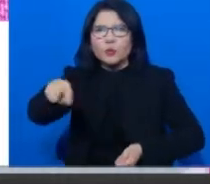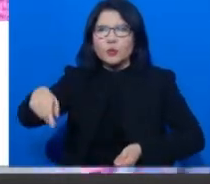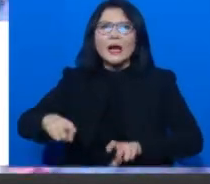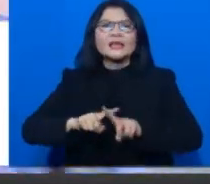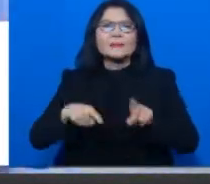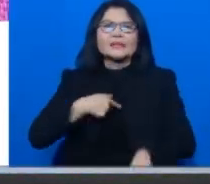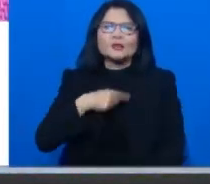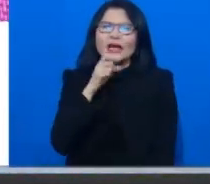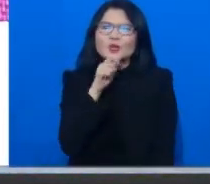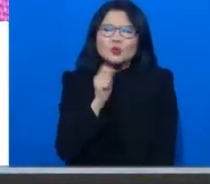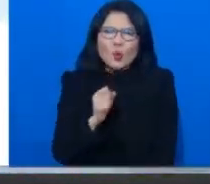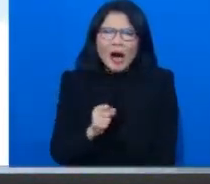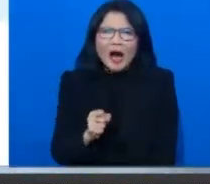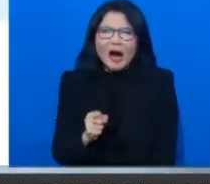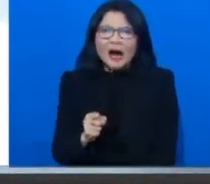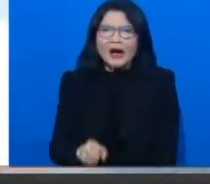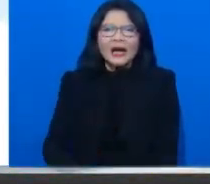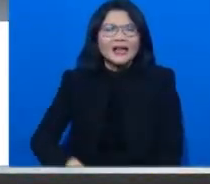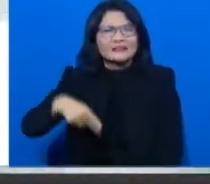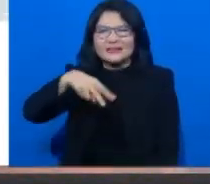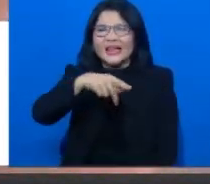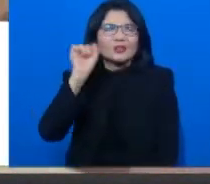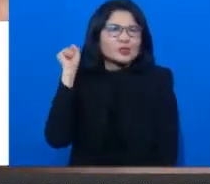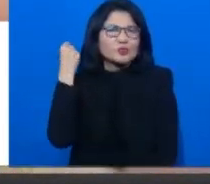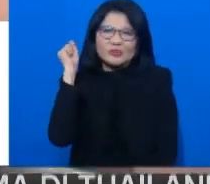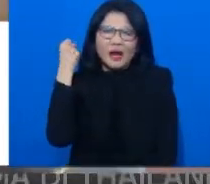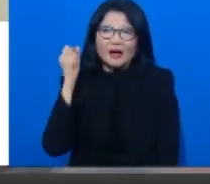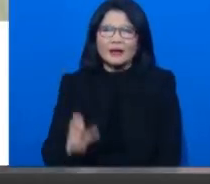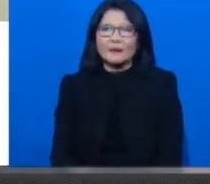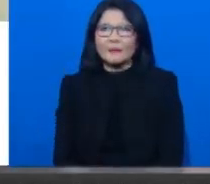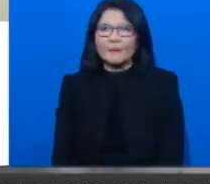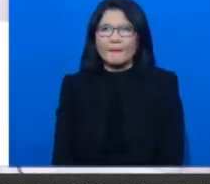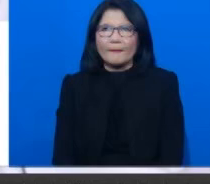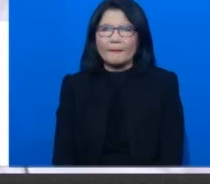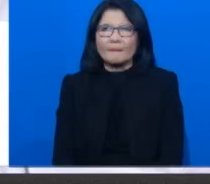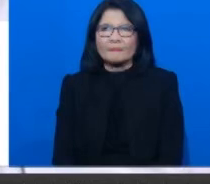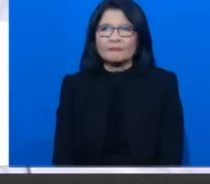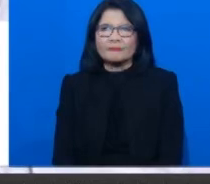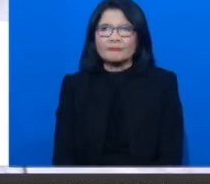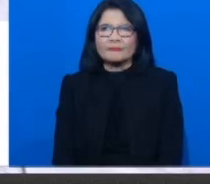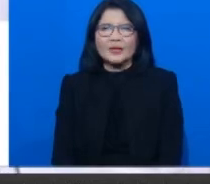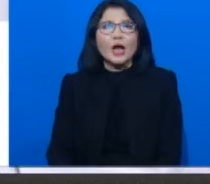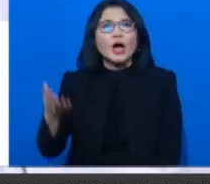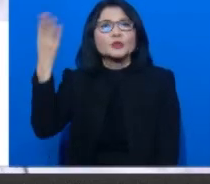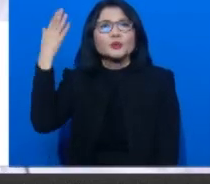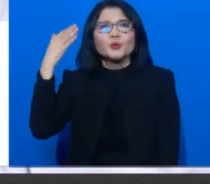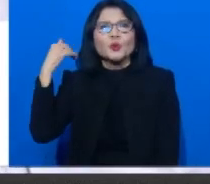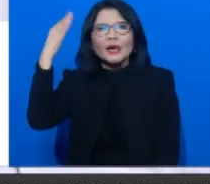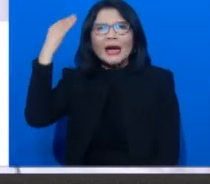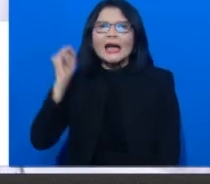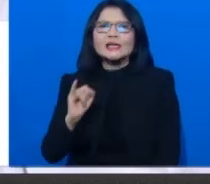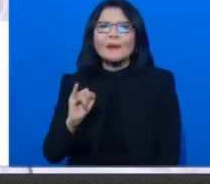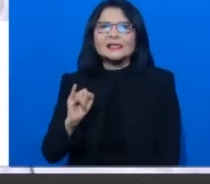muda membuatnya tidak kuat berjalan jauh. Jarin, saya ngikutin sama kakak ipar dulu, dia dagang saya